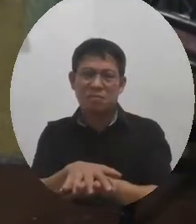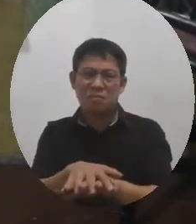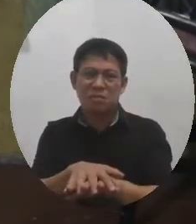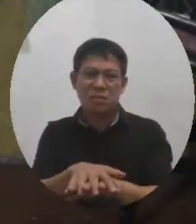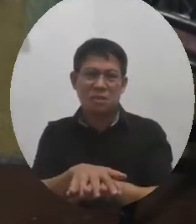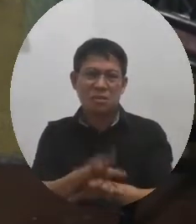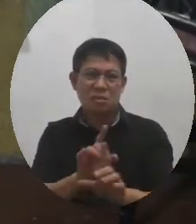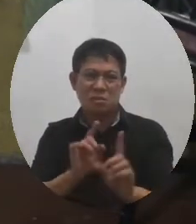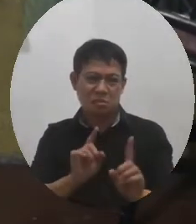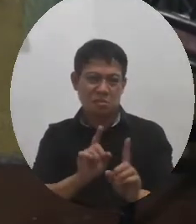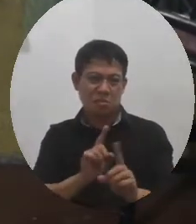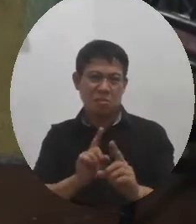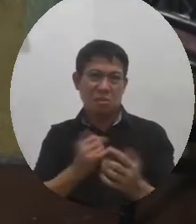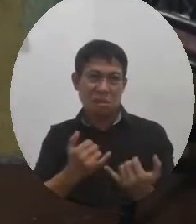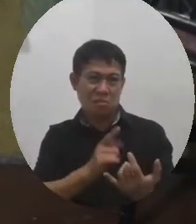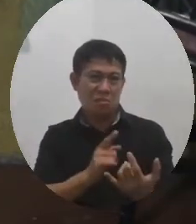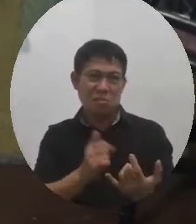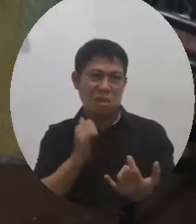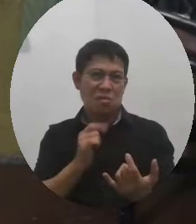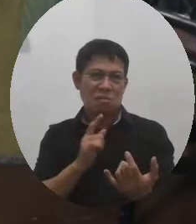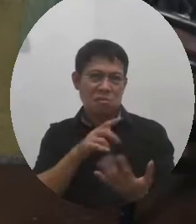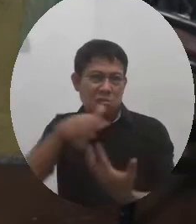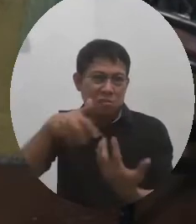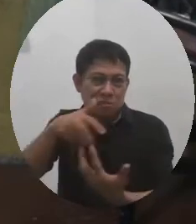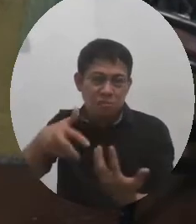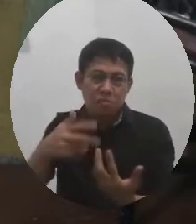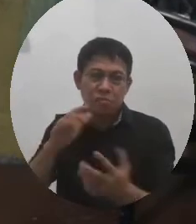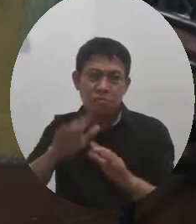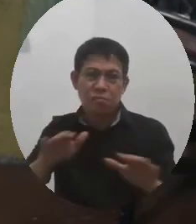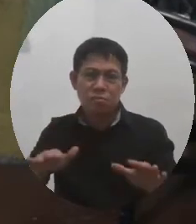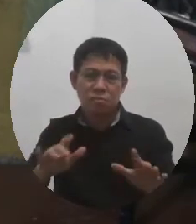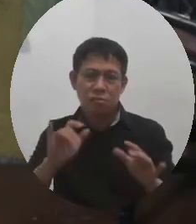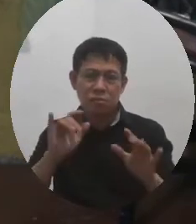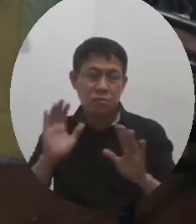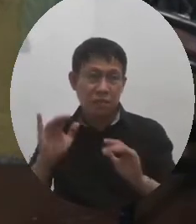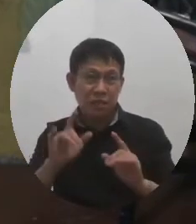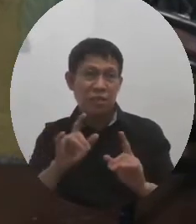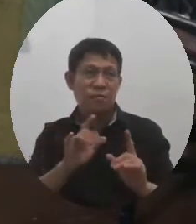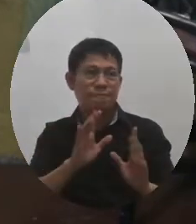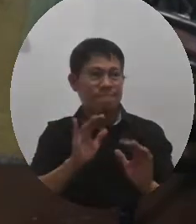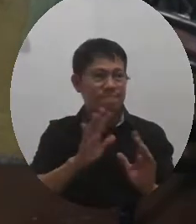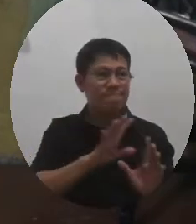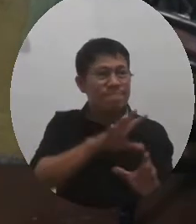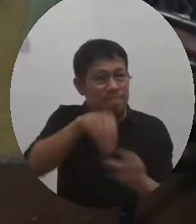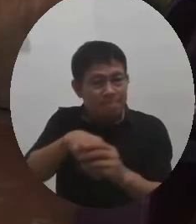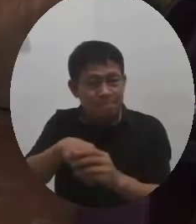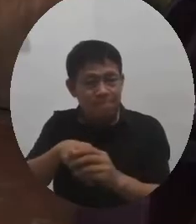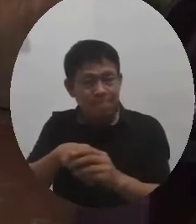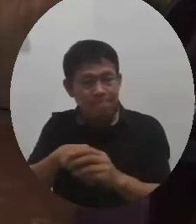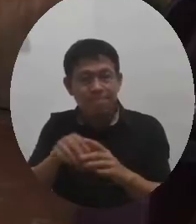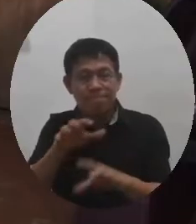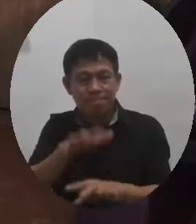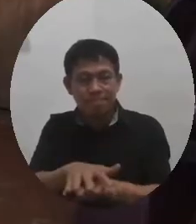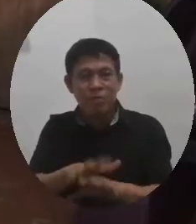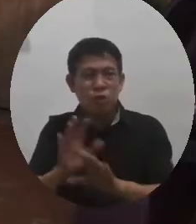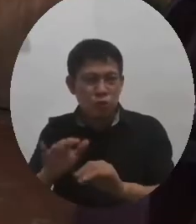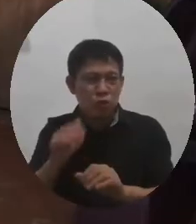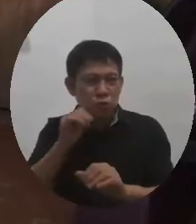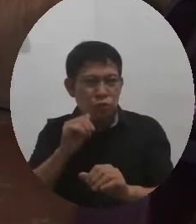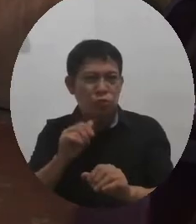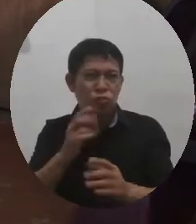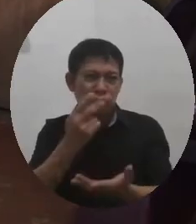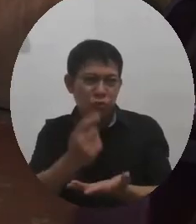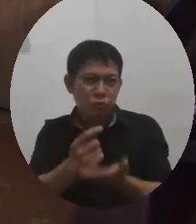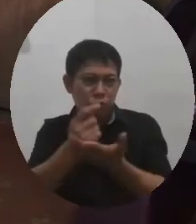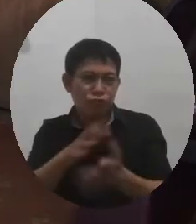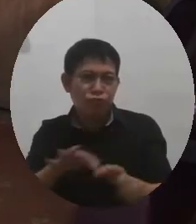hindi siya makikipaglaro, siya lang mag-isa. So ang kailangan talaga is regular na therapy para sa mga batang